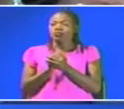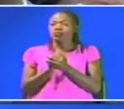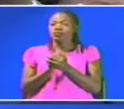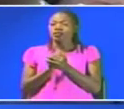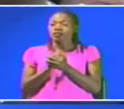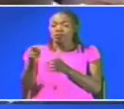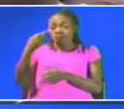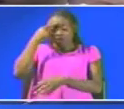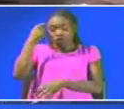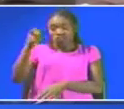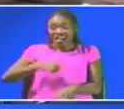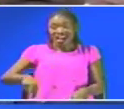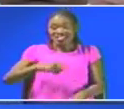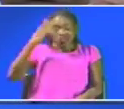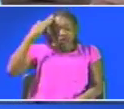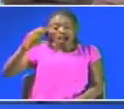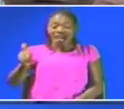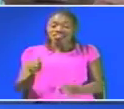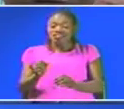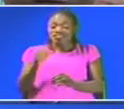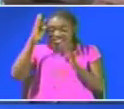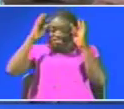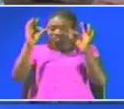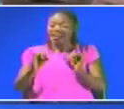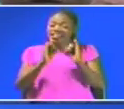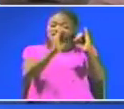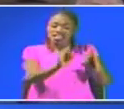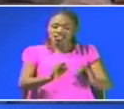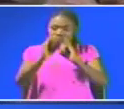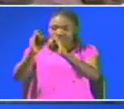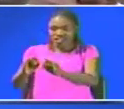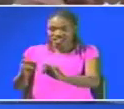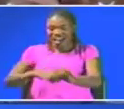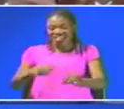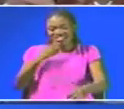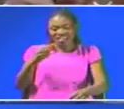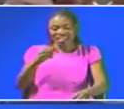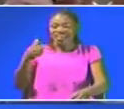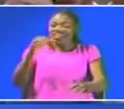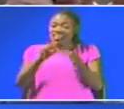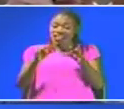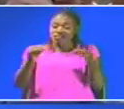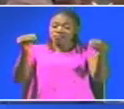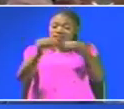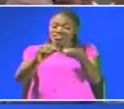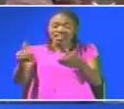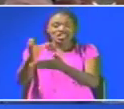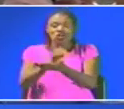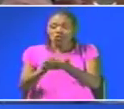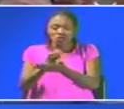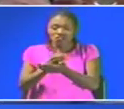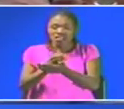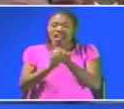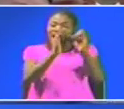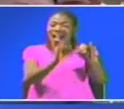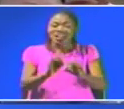sababu tumegundua wengine wanaoperate kivyao, tumesema ile kahawa yeyote tutapata kwa barabara ikisafirishwa, hata iwe